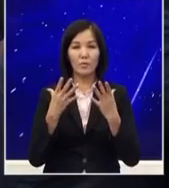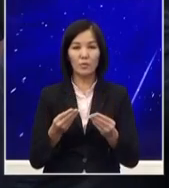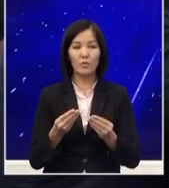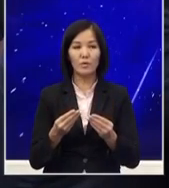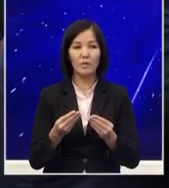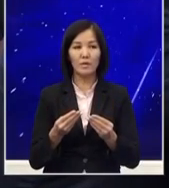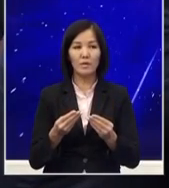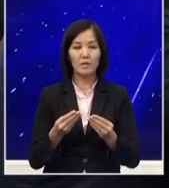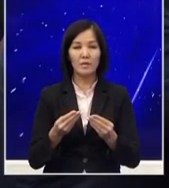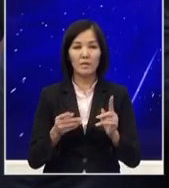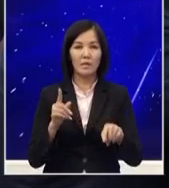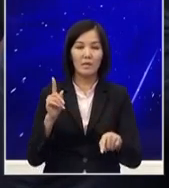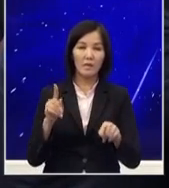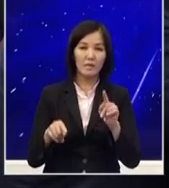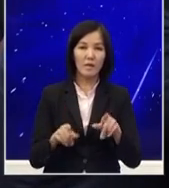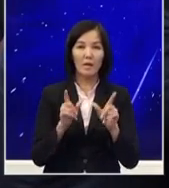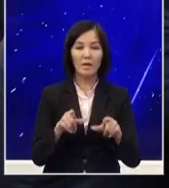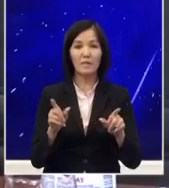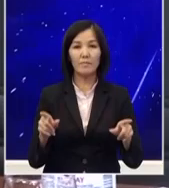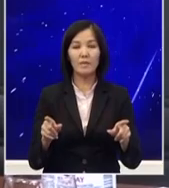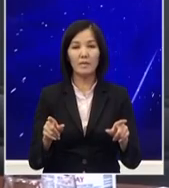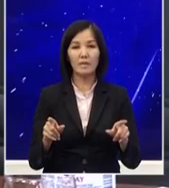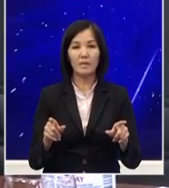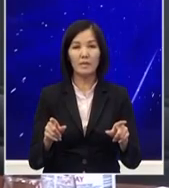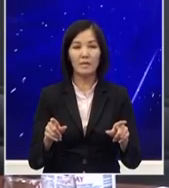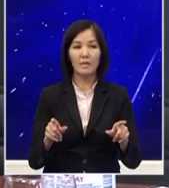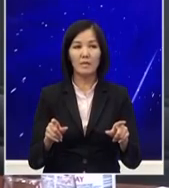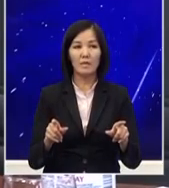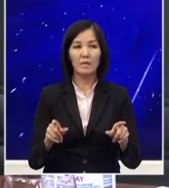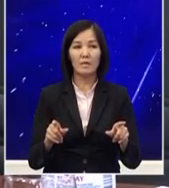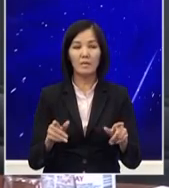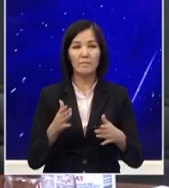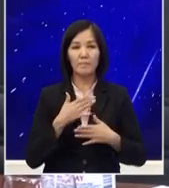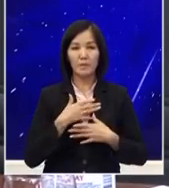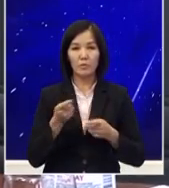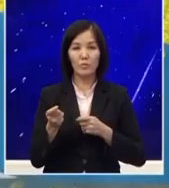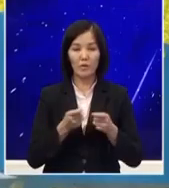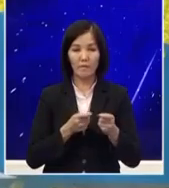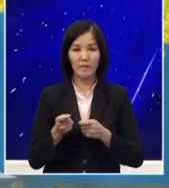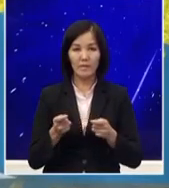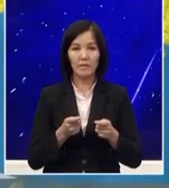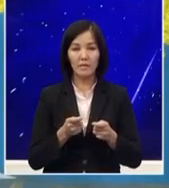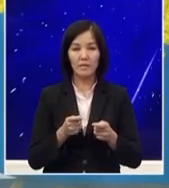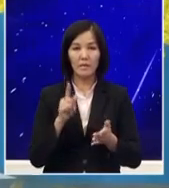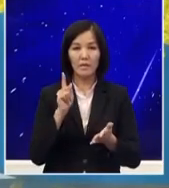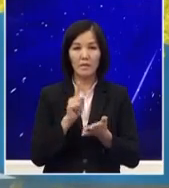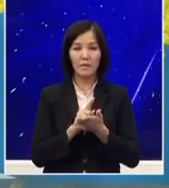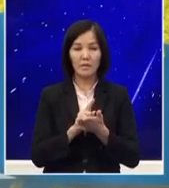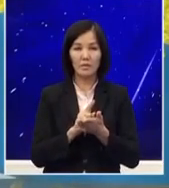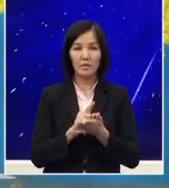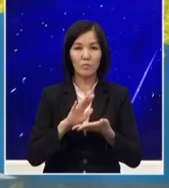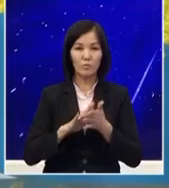Иногда мы вынуждаем людей идти на такие вещи. Мы, руководители, я обошла, должны им создавать